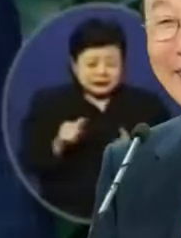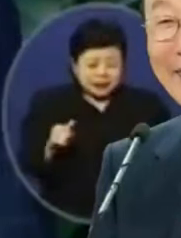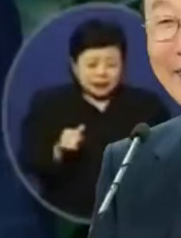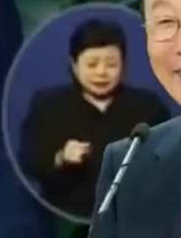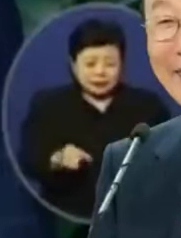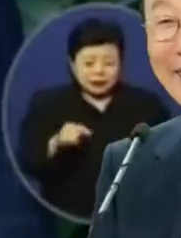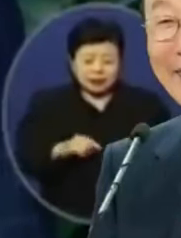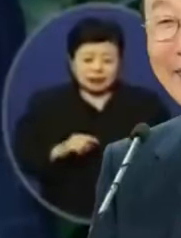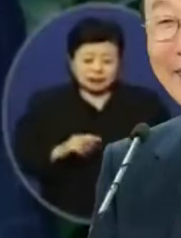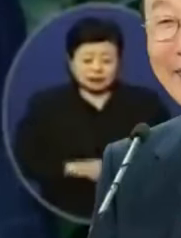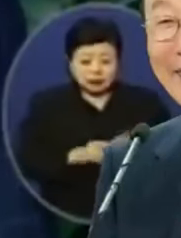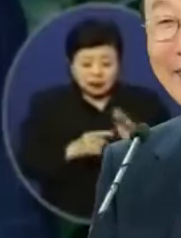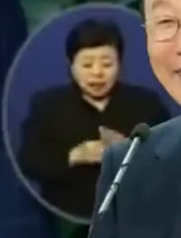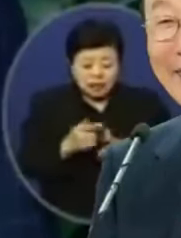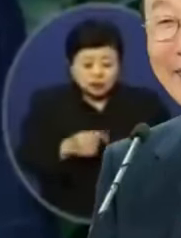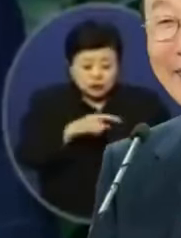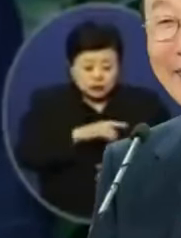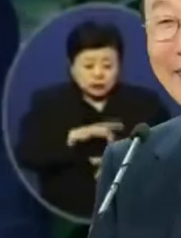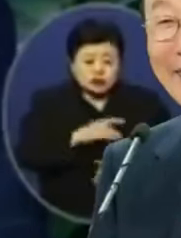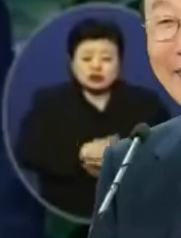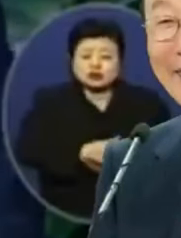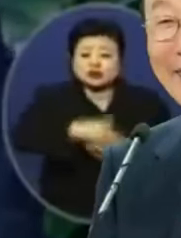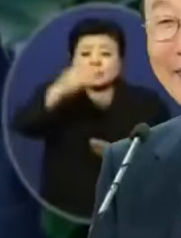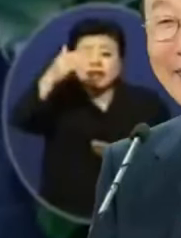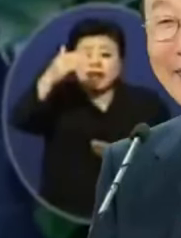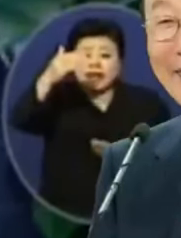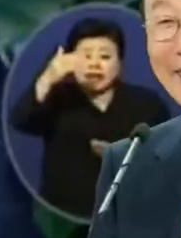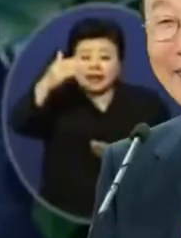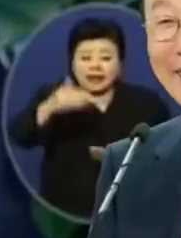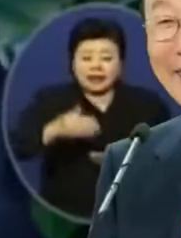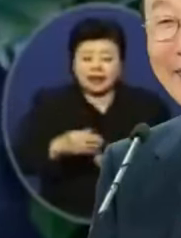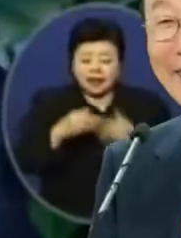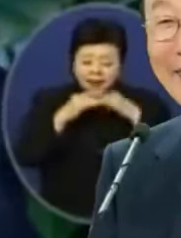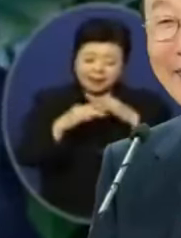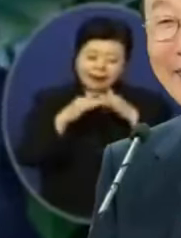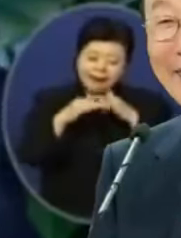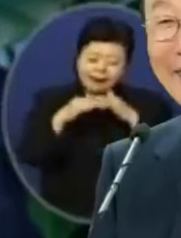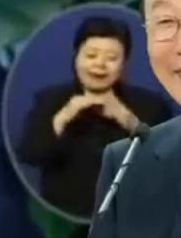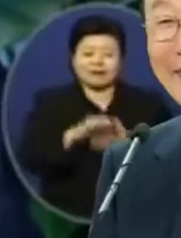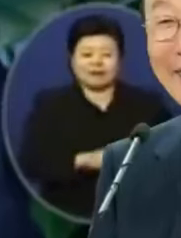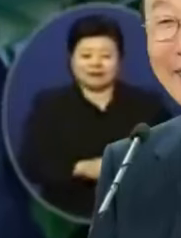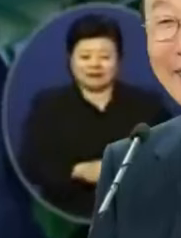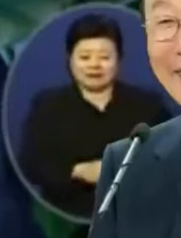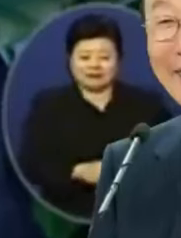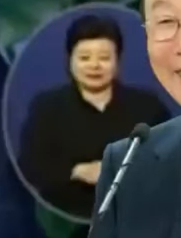이런 표적이 따르니 제가 내 이름으로 귀신을 쫓아내며 새 방언을 말하며